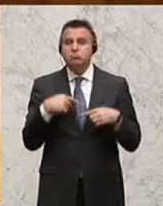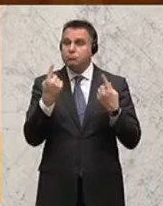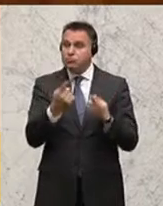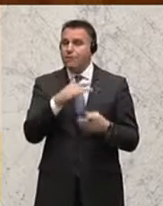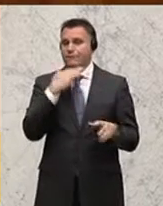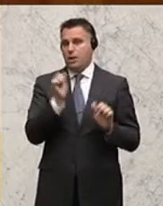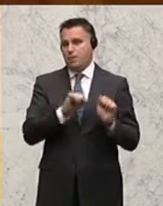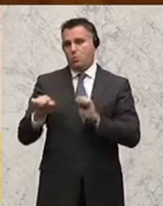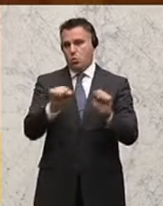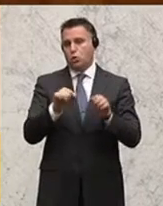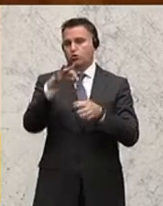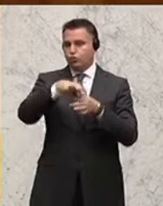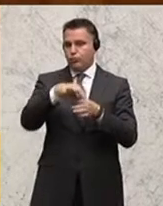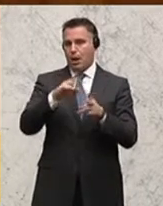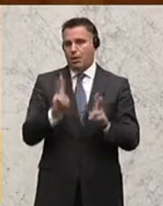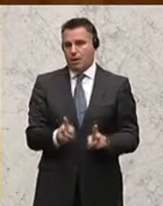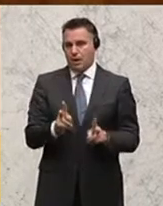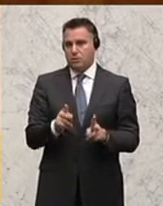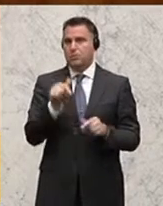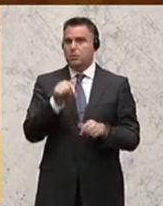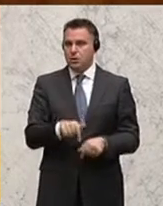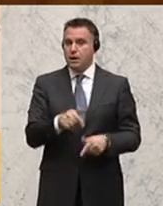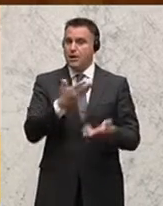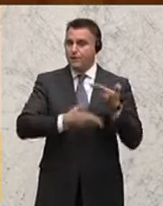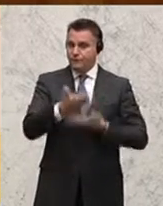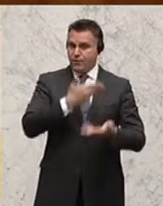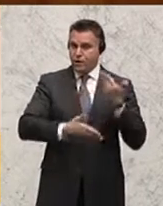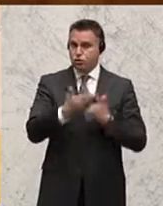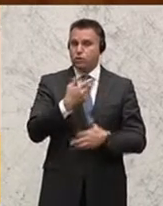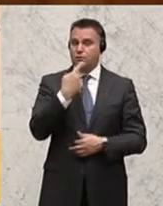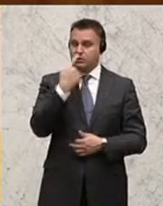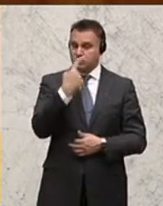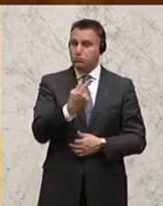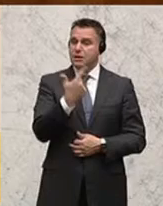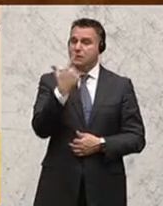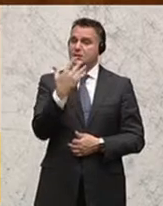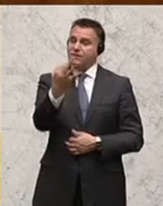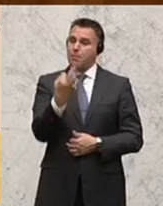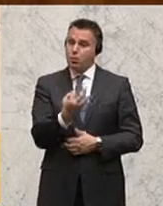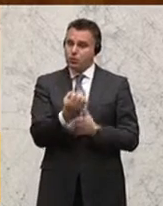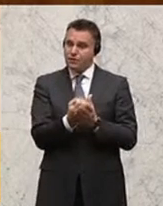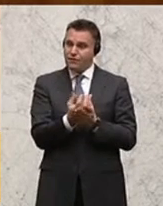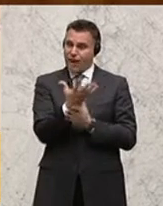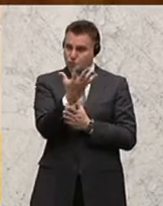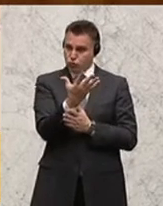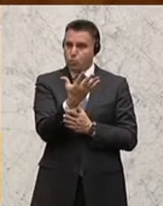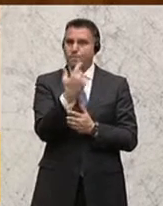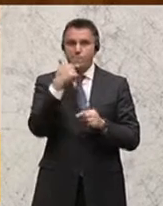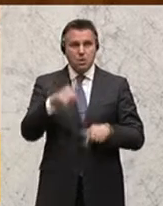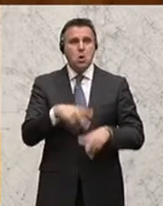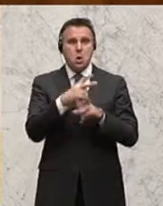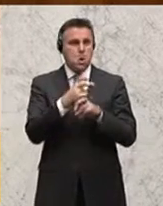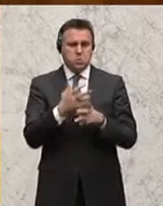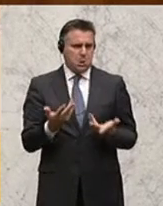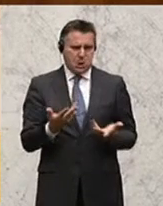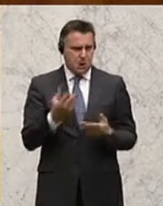viel Potenzial und würde die Wirtschaft, die hier im Bericht mit 2% Wachstum angeführt ist, woran niemand in Österreich